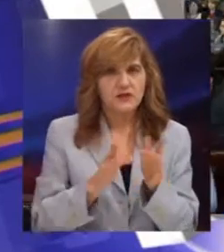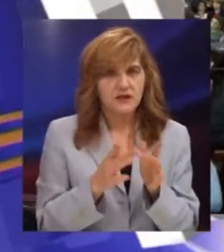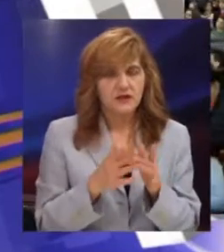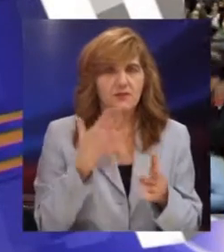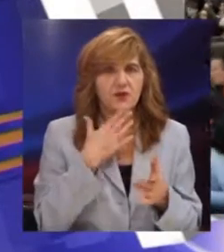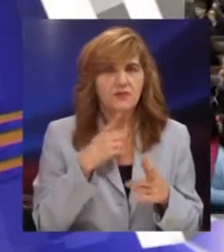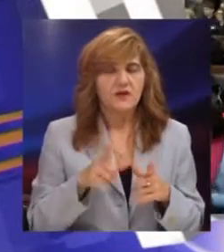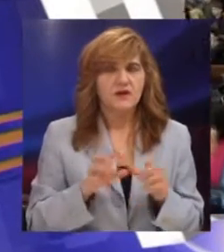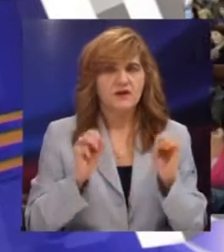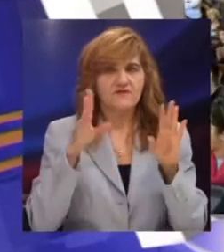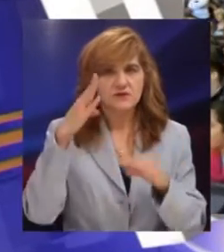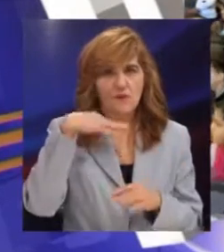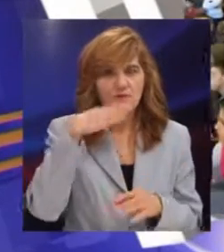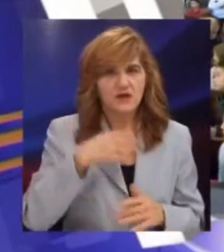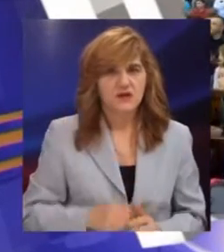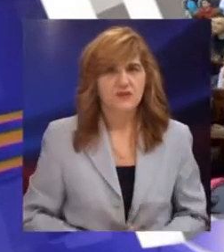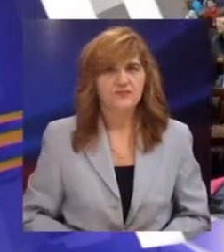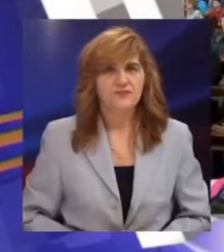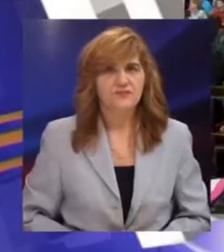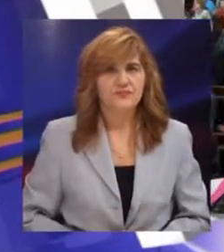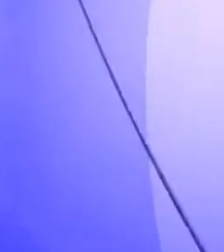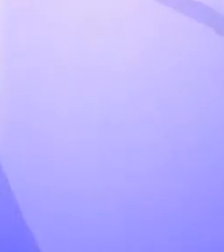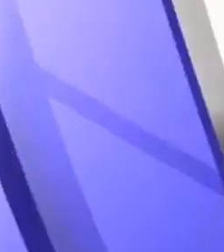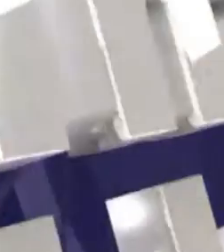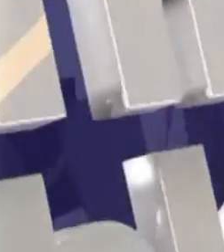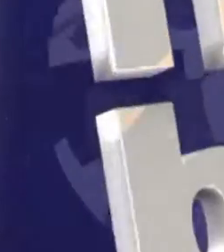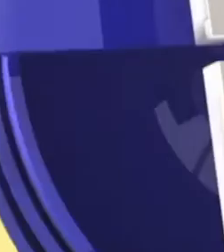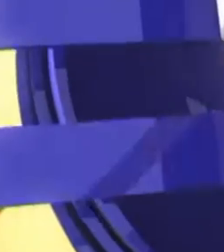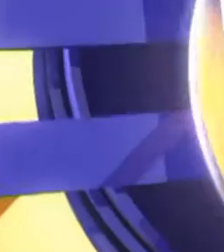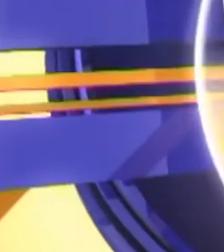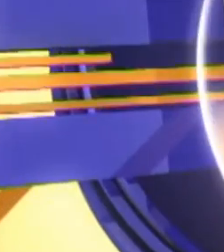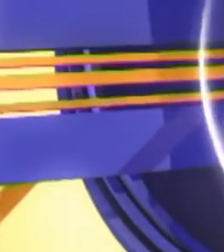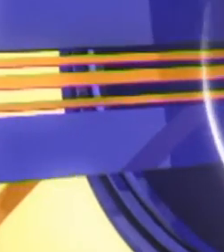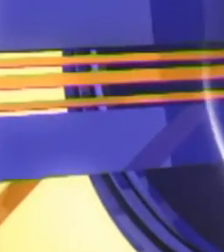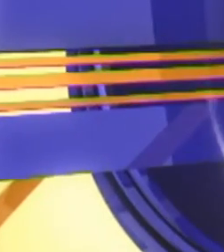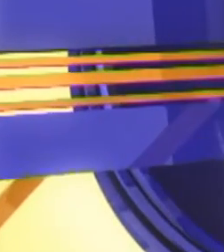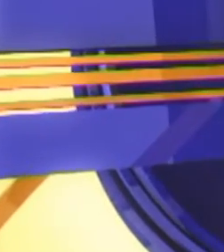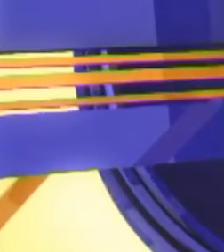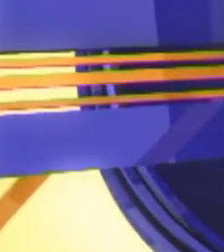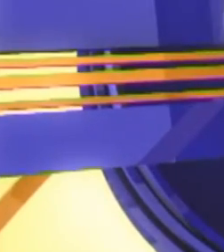osnovnih škola održava 19. marta.